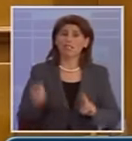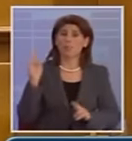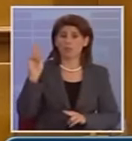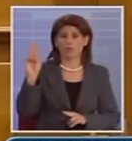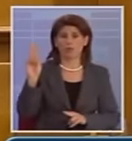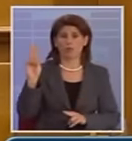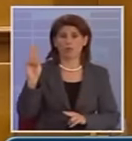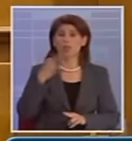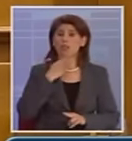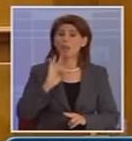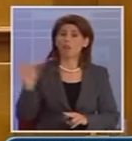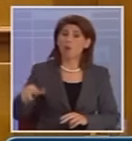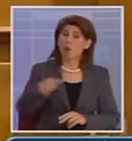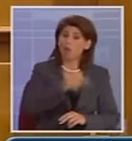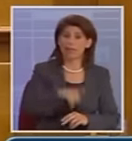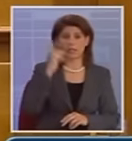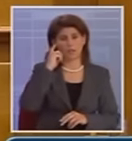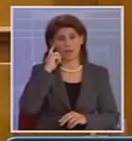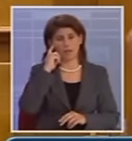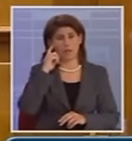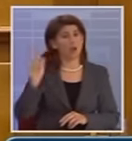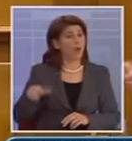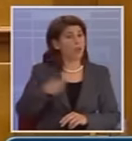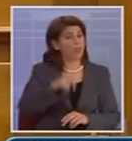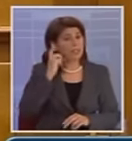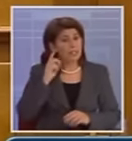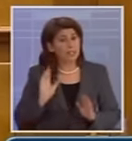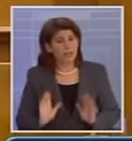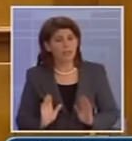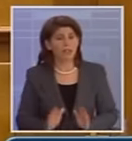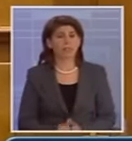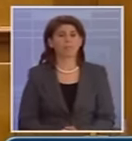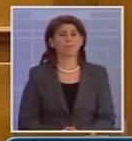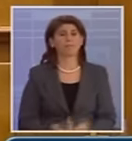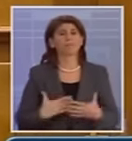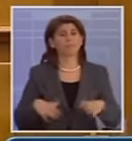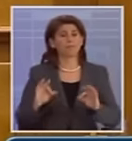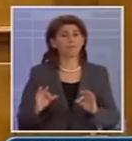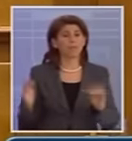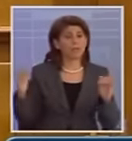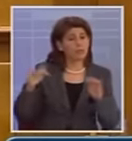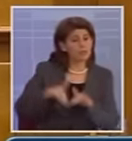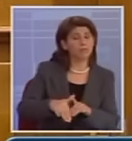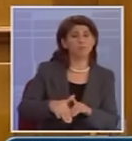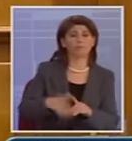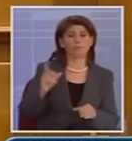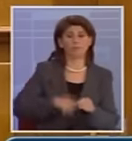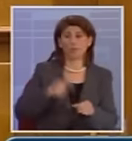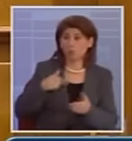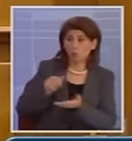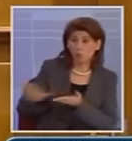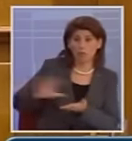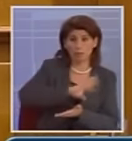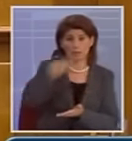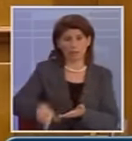υποψηφιότητες. Για λόγους που ο καθένας καταλαβαίνει. Που ο καθένας καταλαβαίνει. Άρχισαν να έρχονται οι εταιρείες αυτές. Τους διώξατε μέχρι